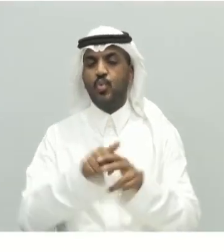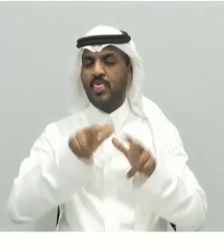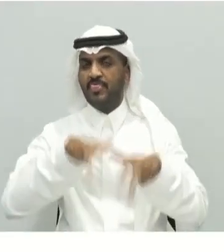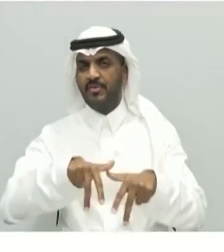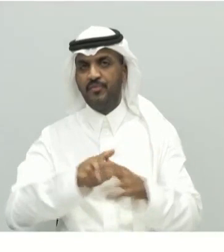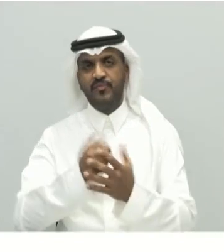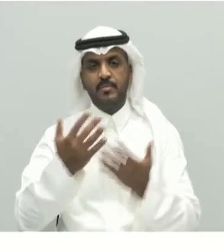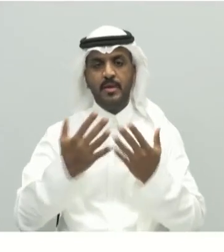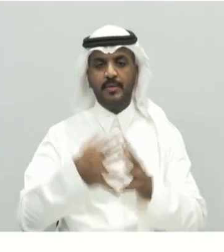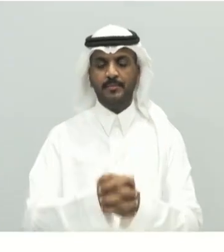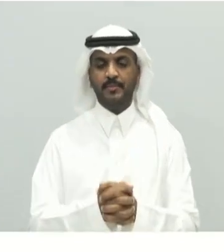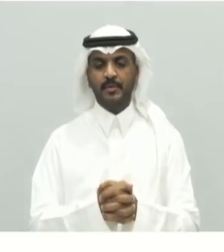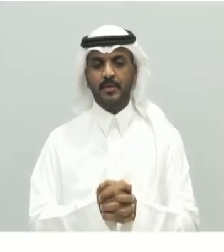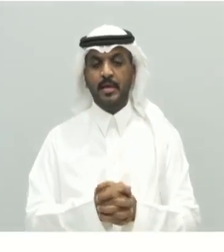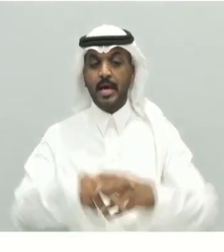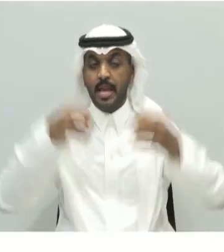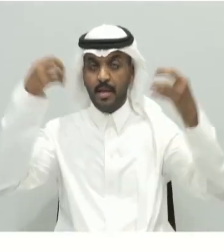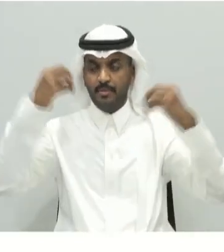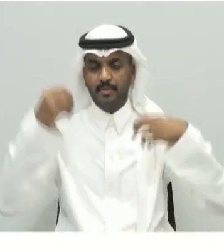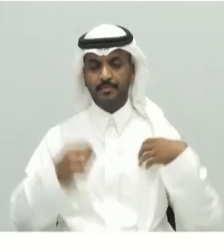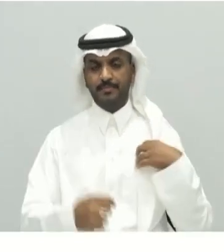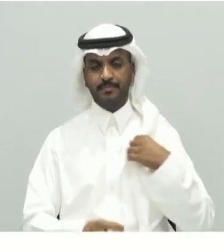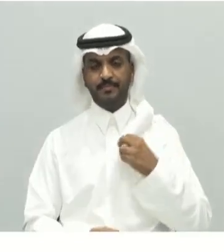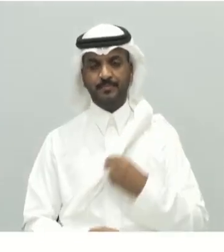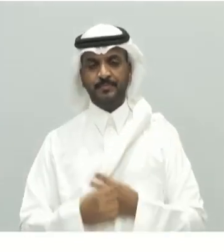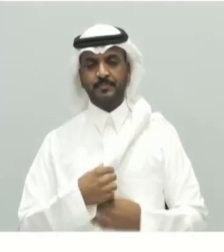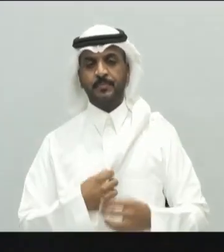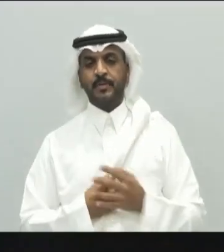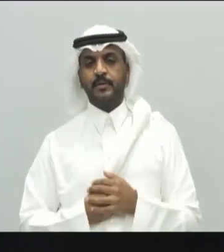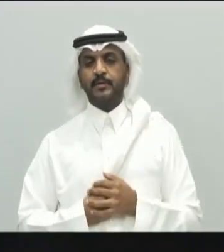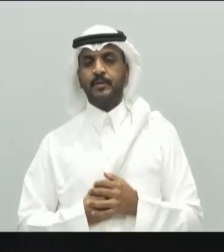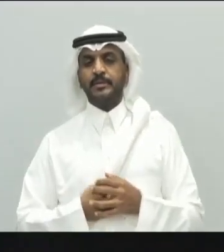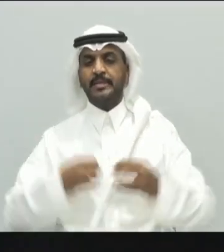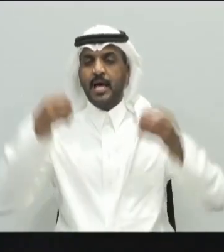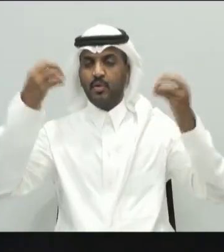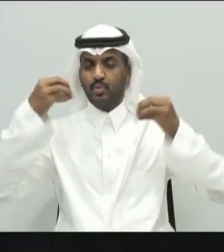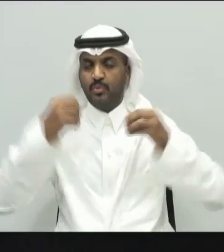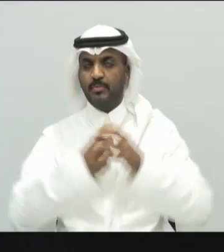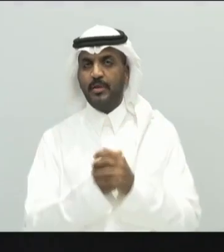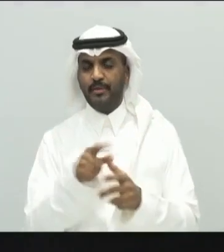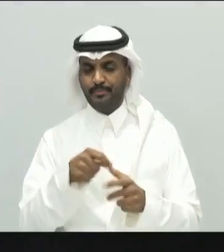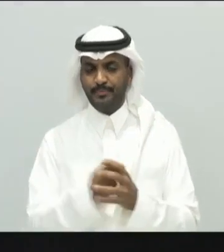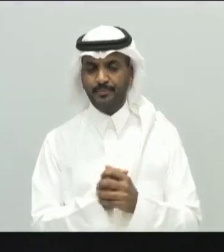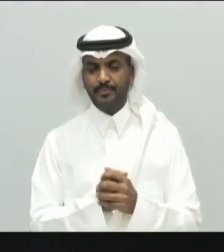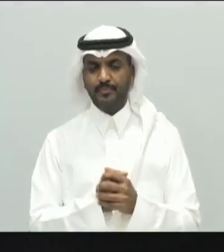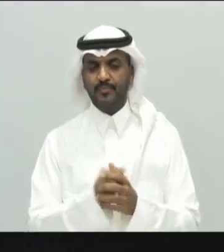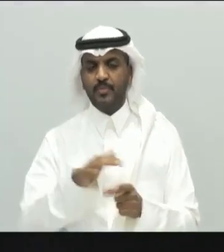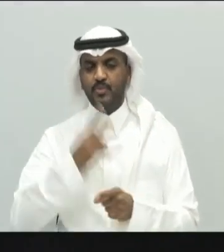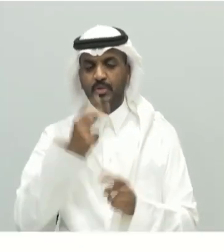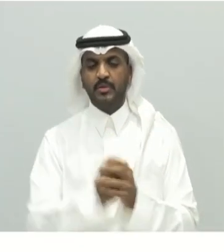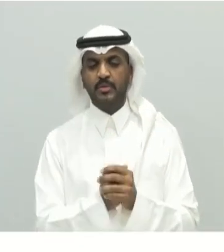في المناخ الامطار تهطل الامطار في المملكه العربيه